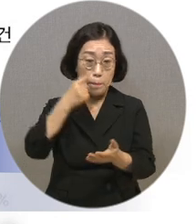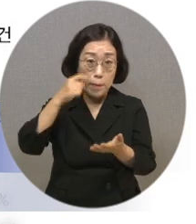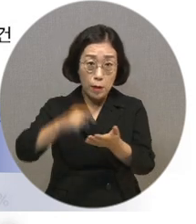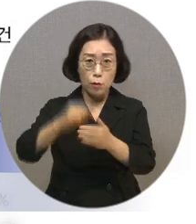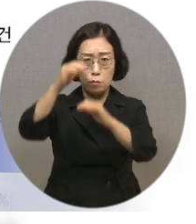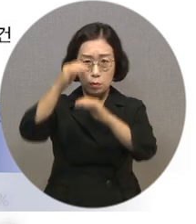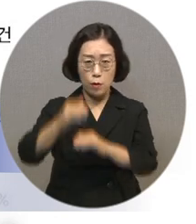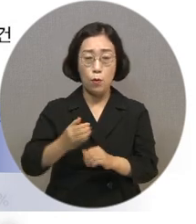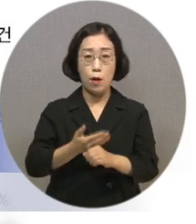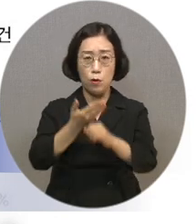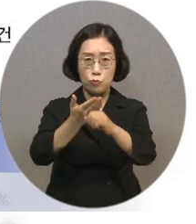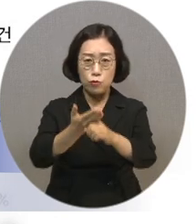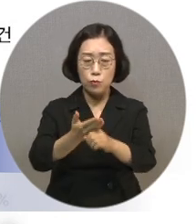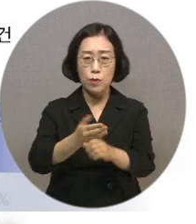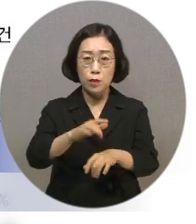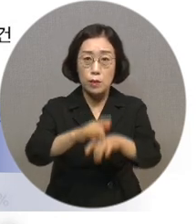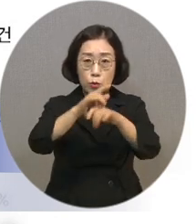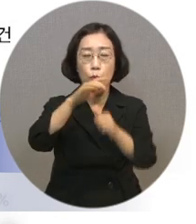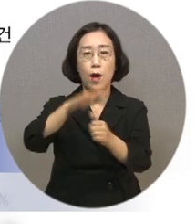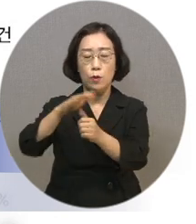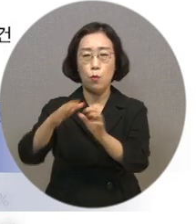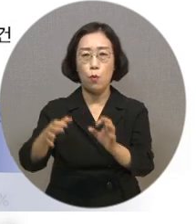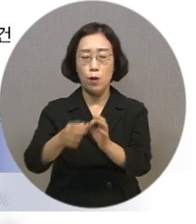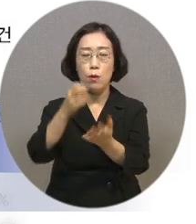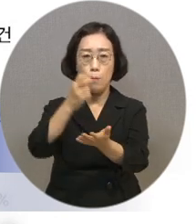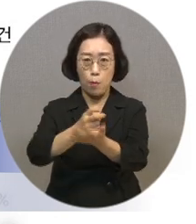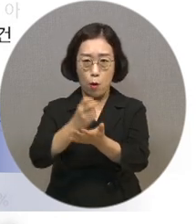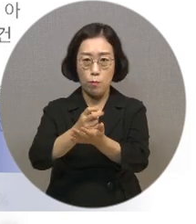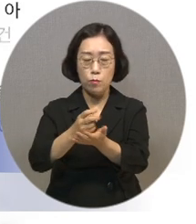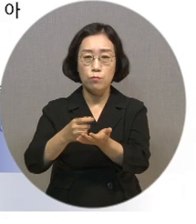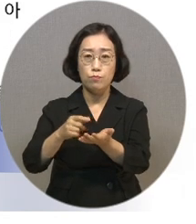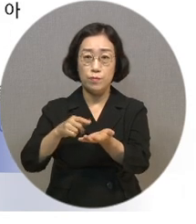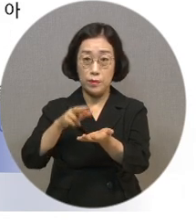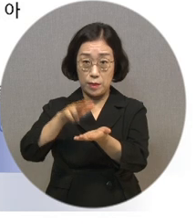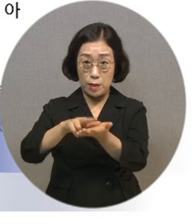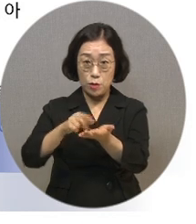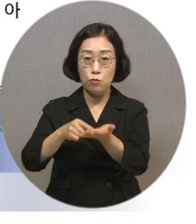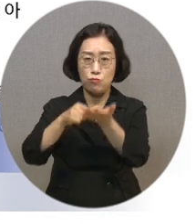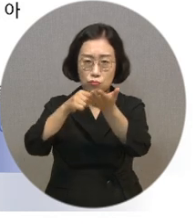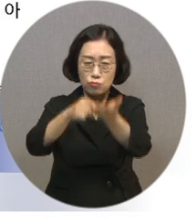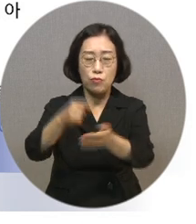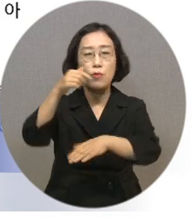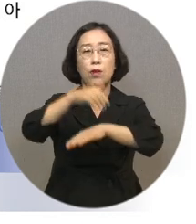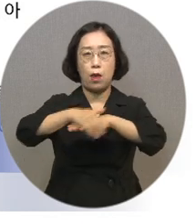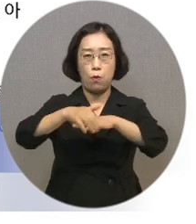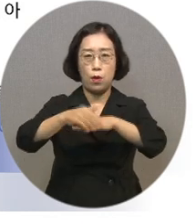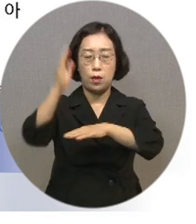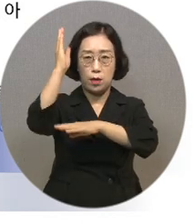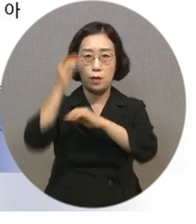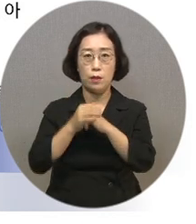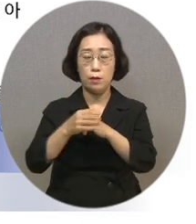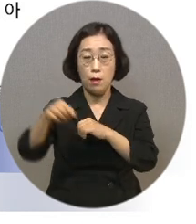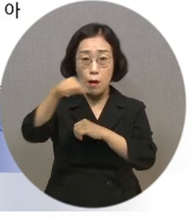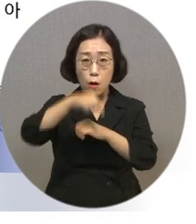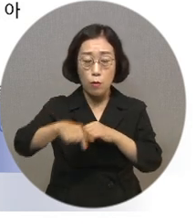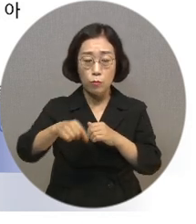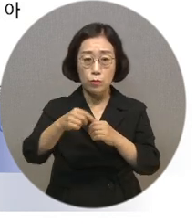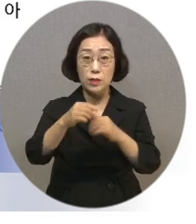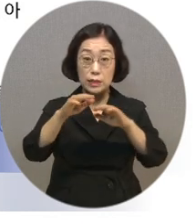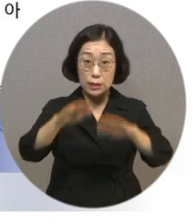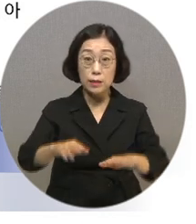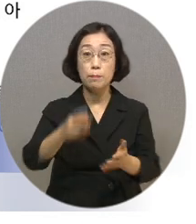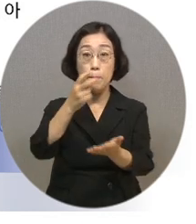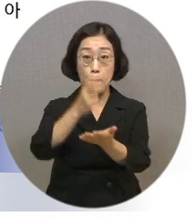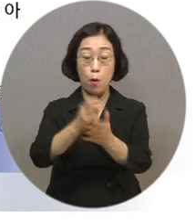아동법 계정을 추진에 대한 의지를 최근 밝혔는데요 어 최의원은 현행 실종 아동법 따르면 실종